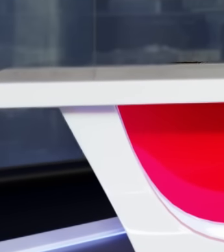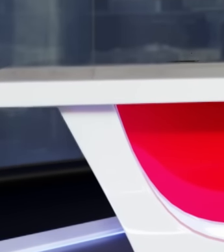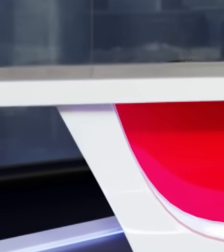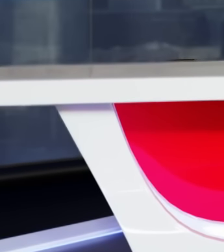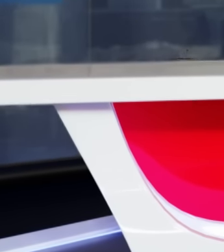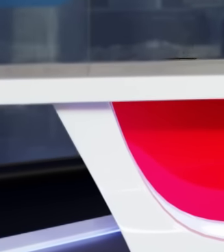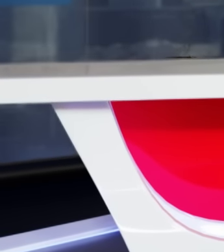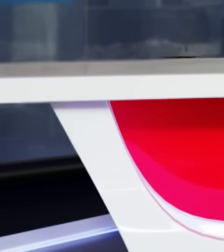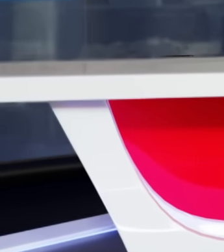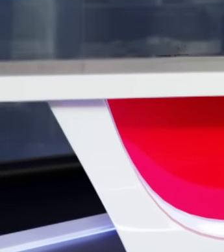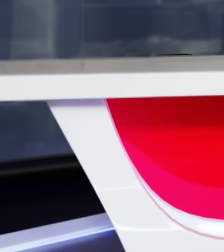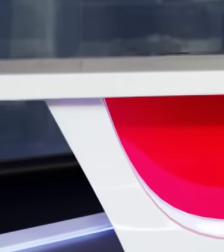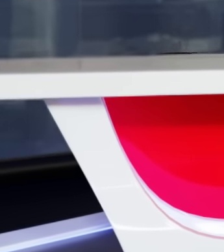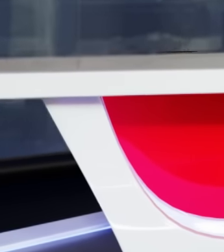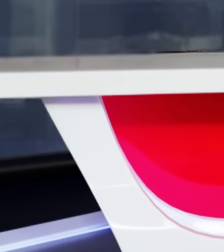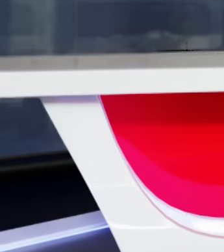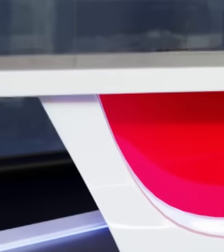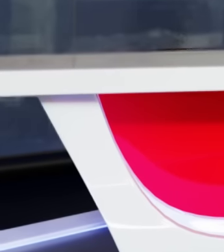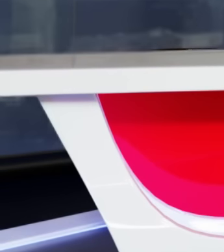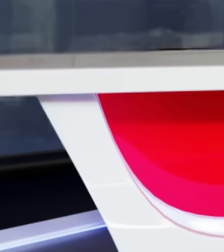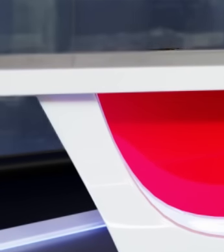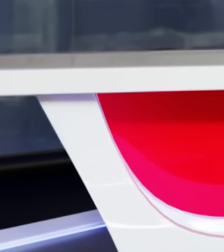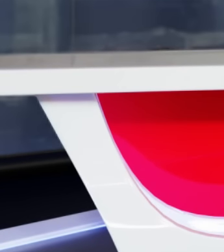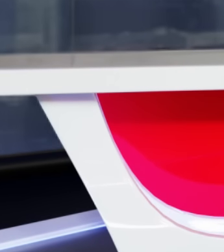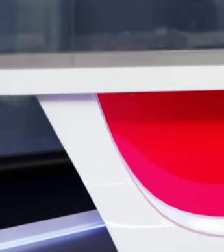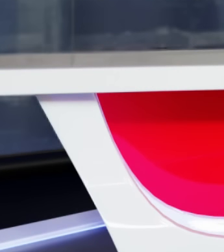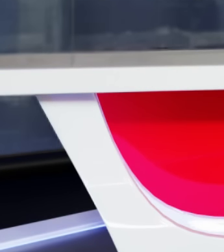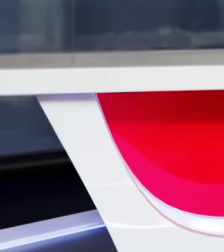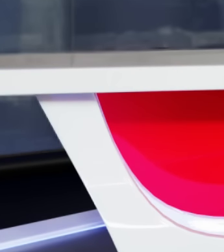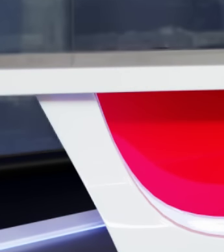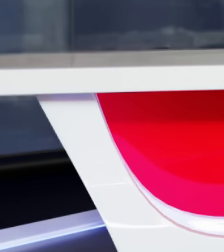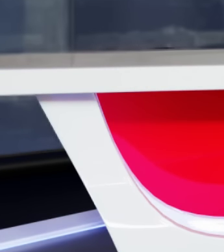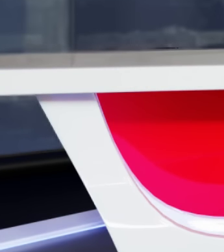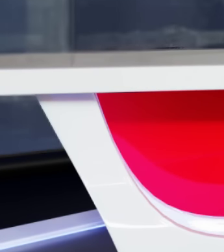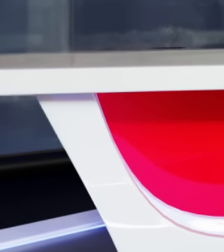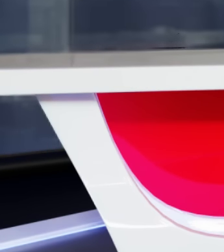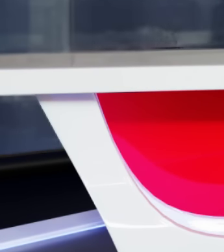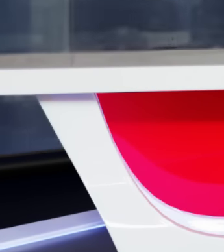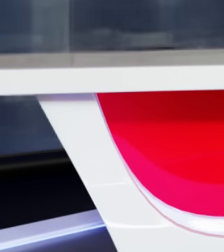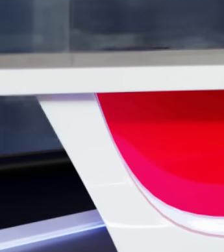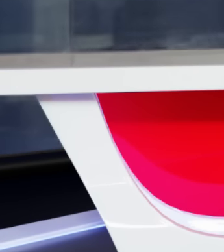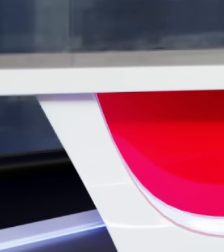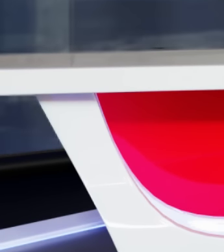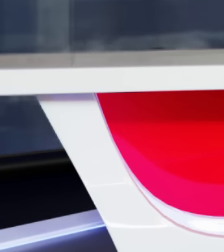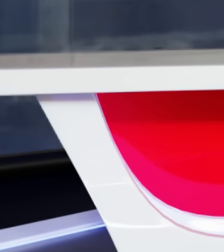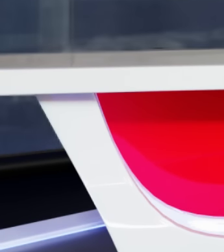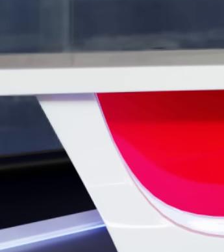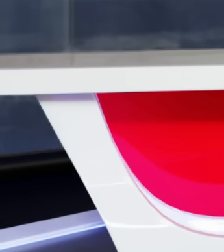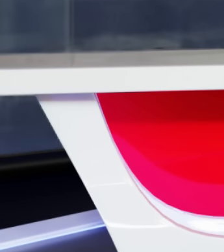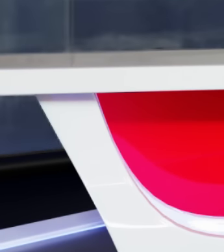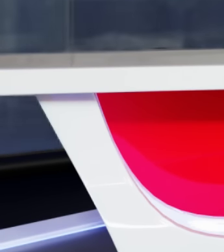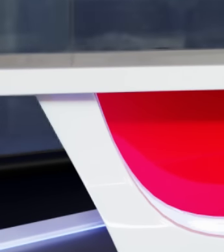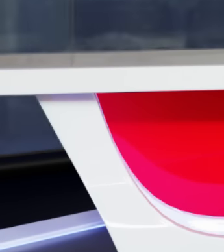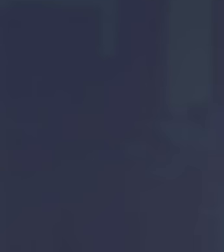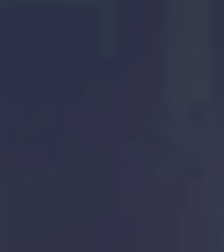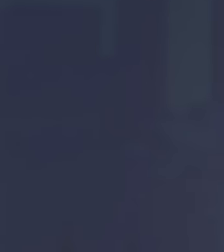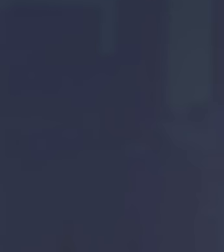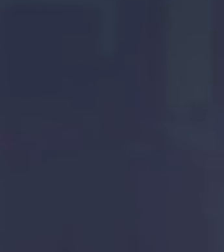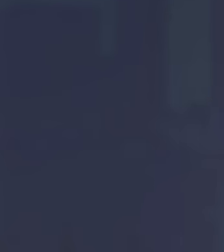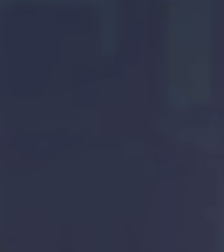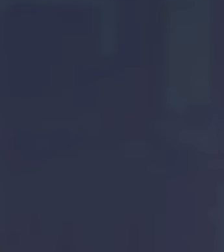Trybunału Konstytucyjnego. Witam pani prezes. Dzień dobry pani redaktor i wszystkich bardzo serdecznie witam w tym okresie świątecznym, jakże ważnym